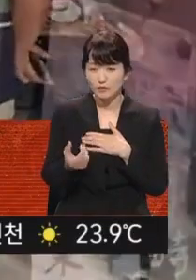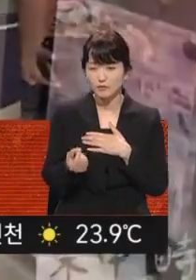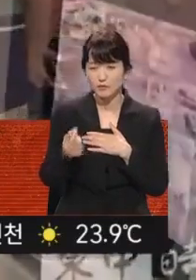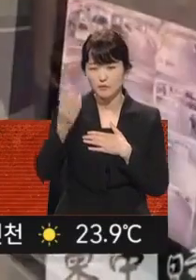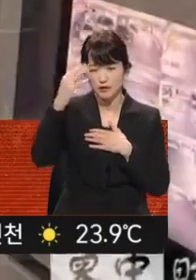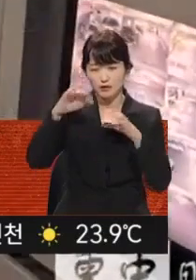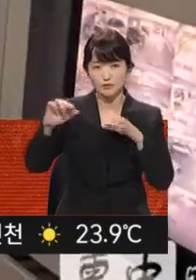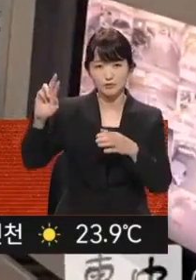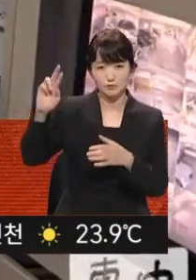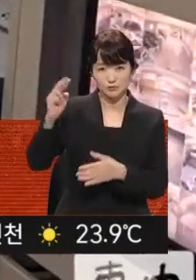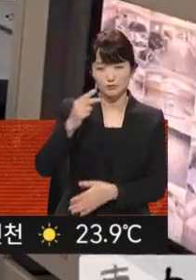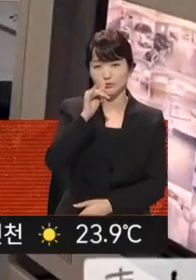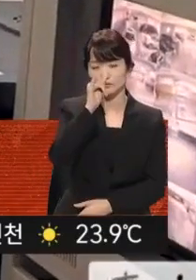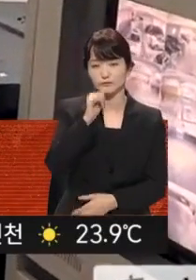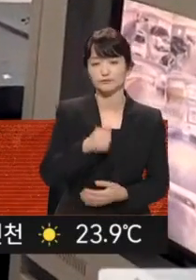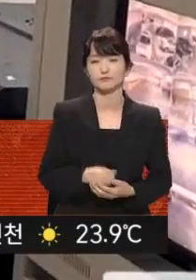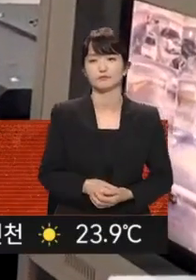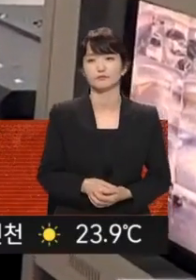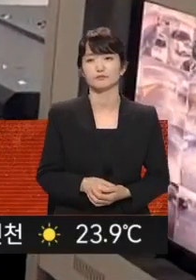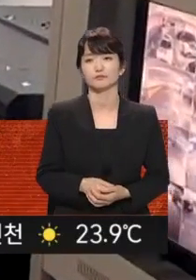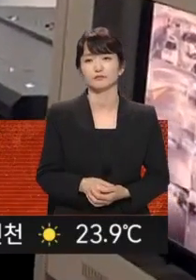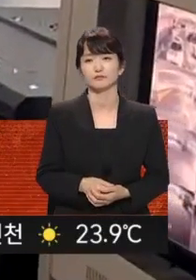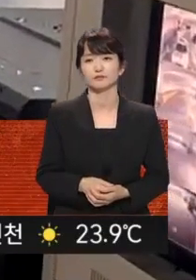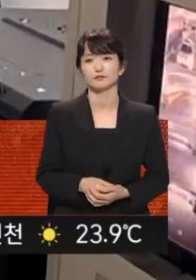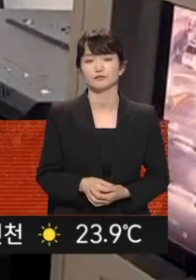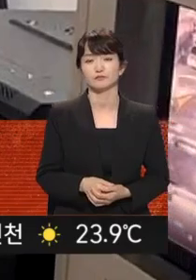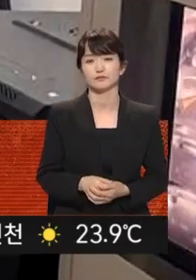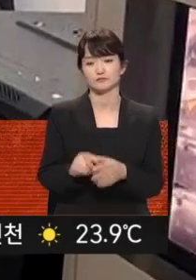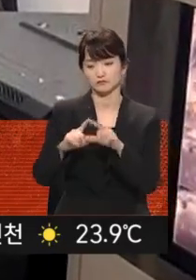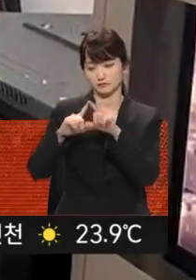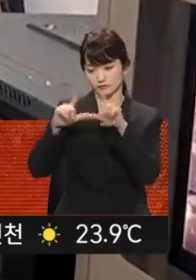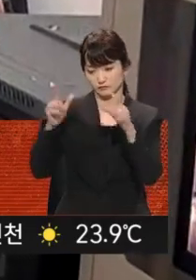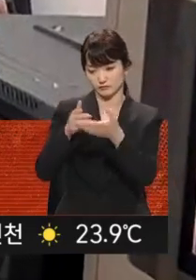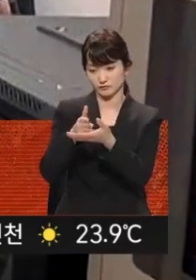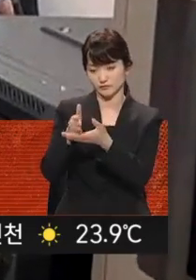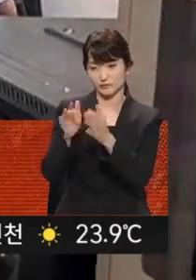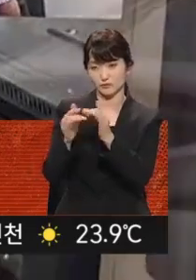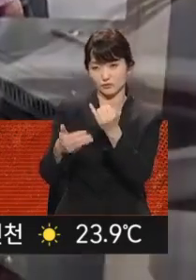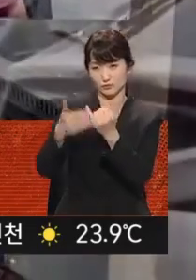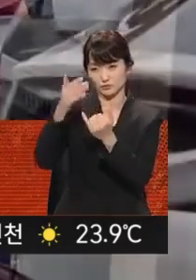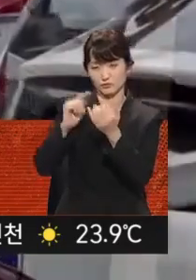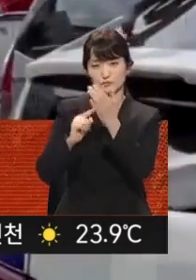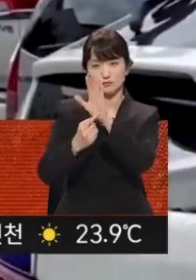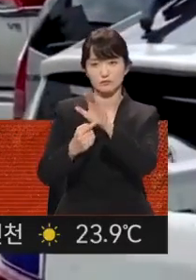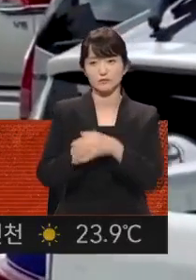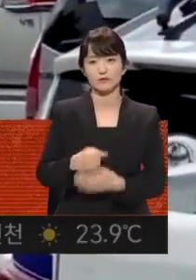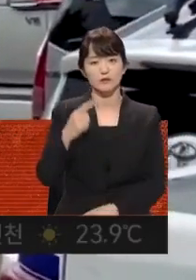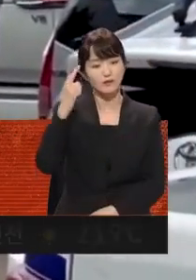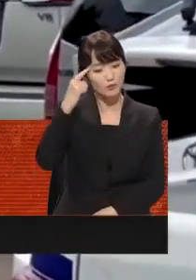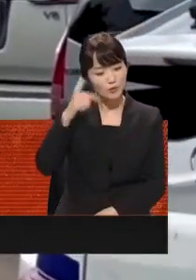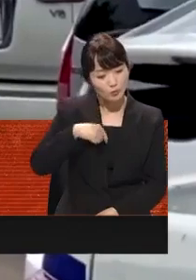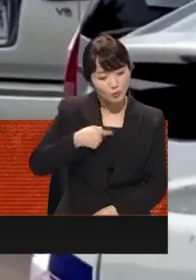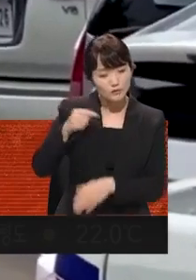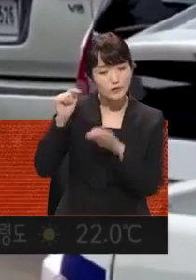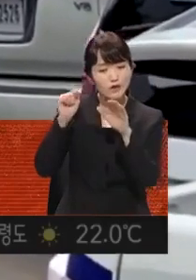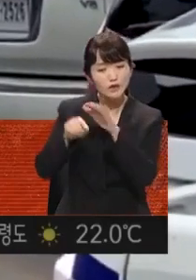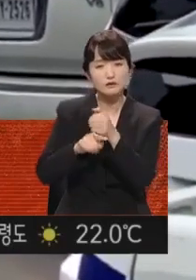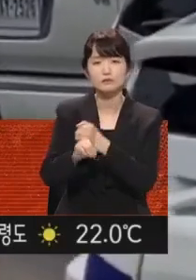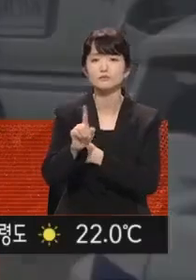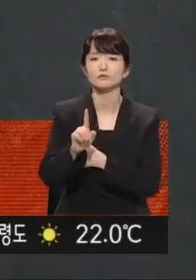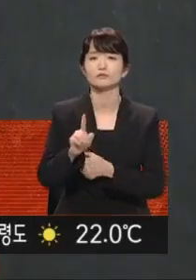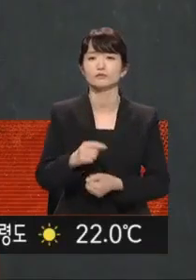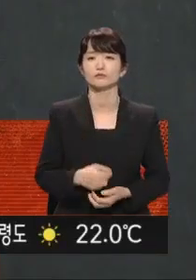그리고 이제이 한 연애 전문 유튜브가 지금이 문제를 제기를 하고 있는데 왜 혼자 갔느냐는 얘기죠